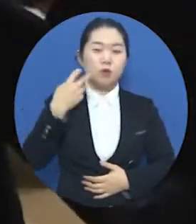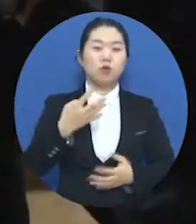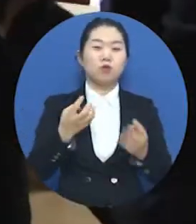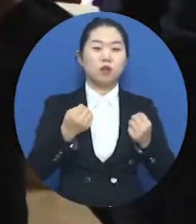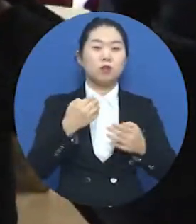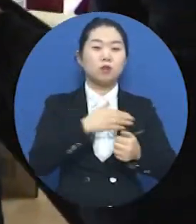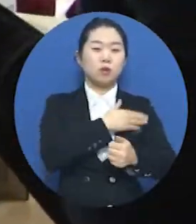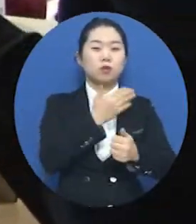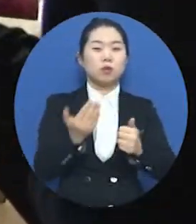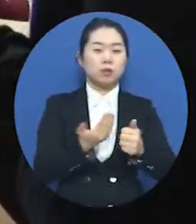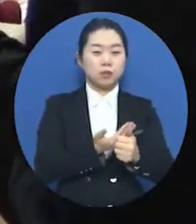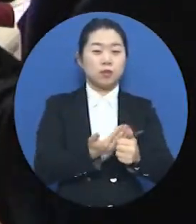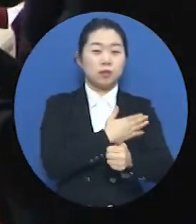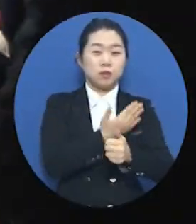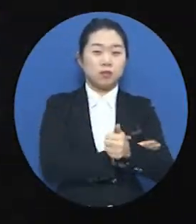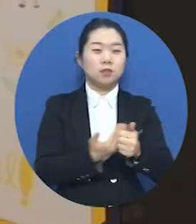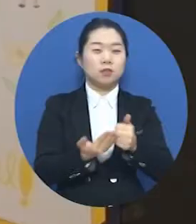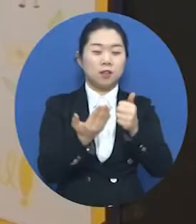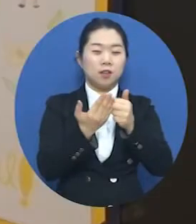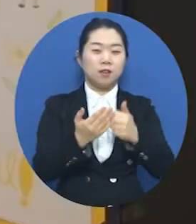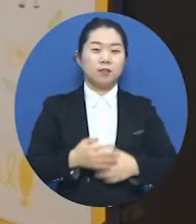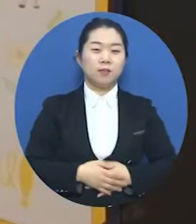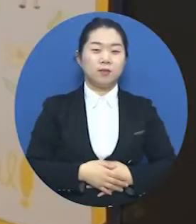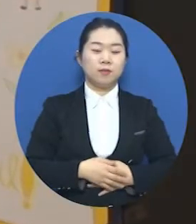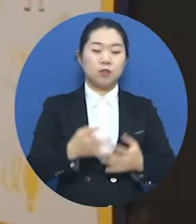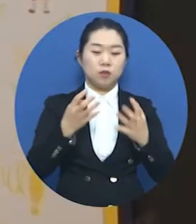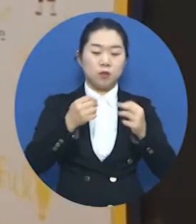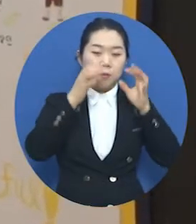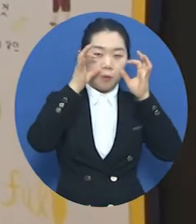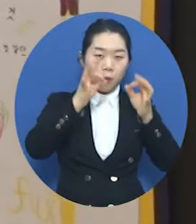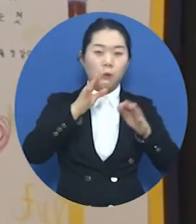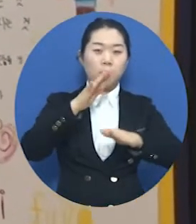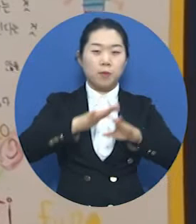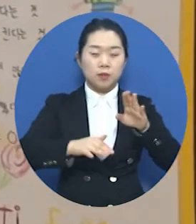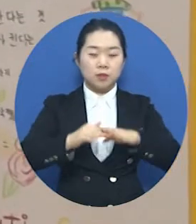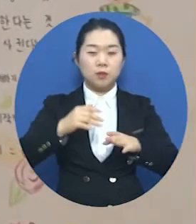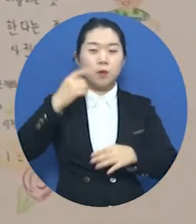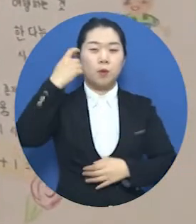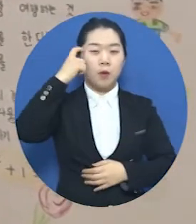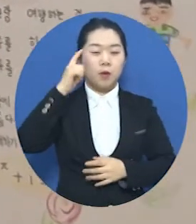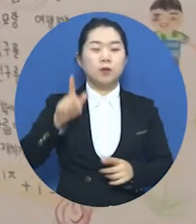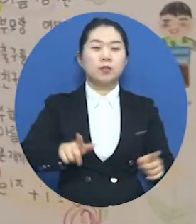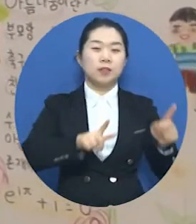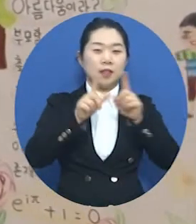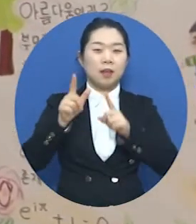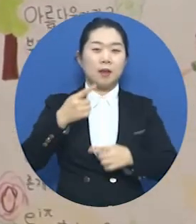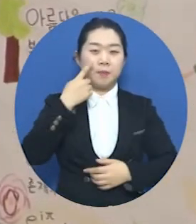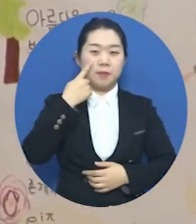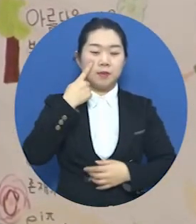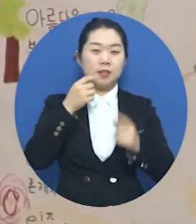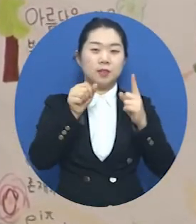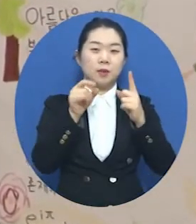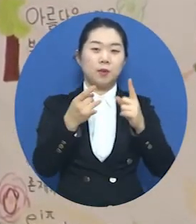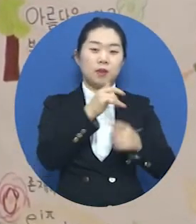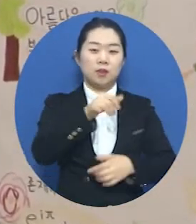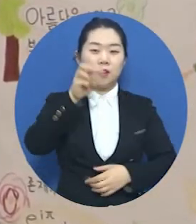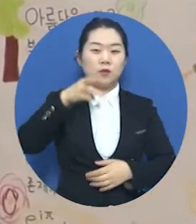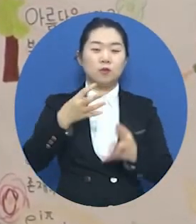수학적 사고력을 키워갑니다. 수학을 보고 만지고 생각하며 생활하자.